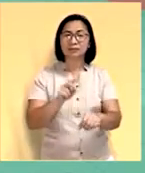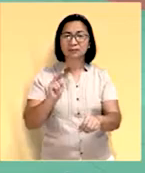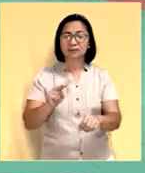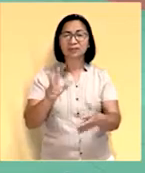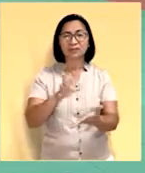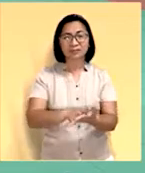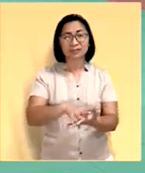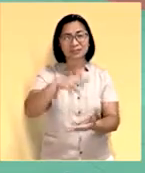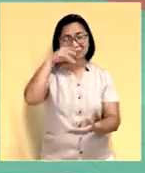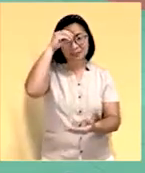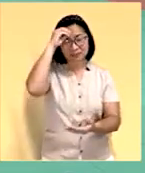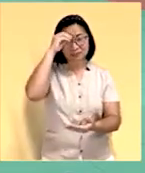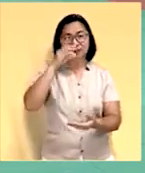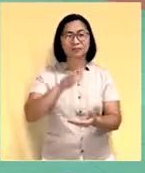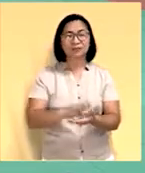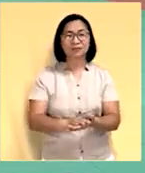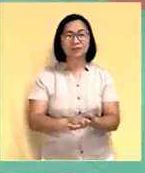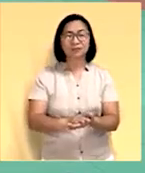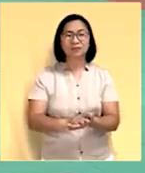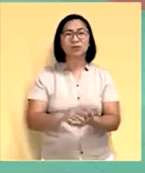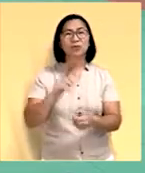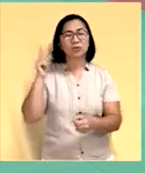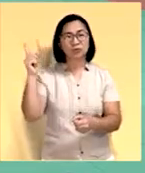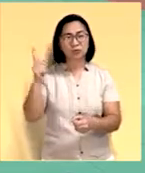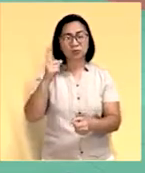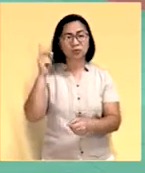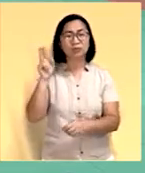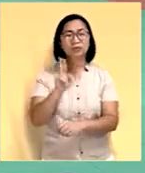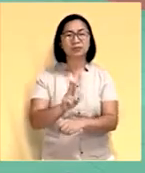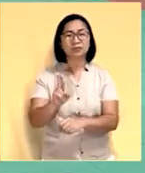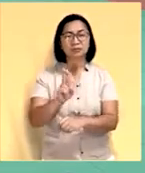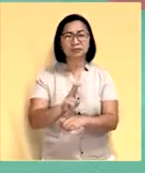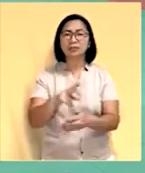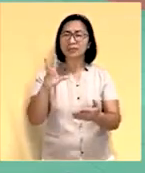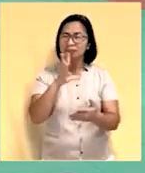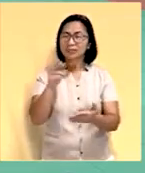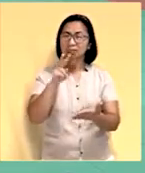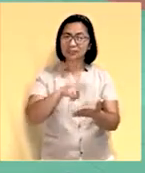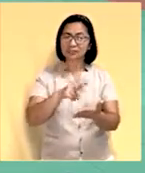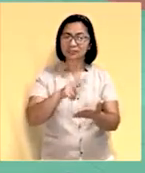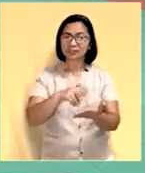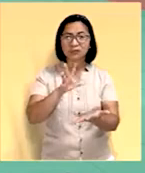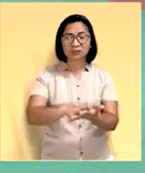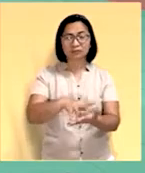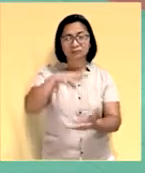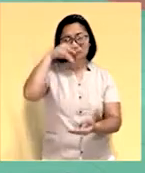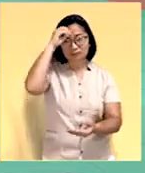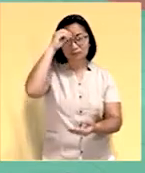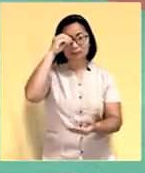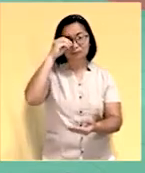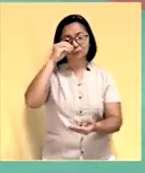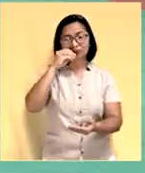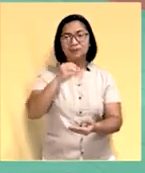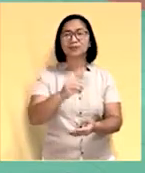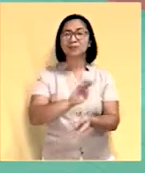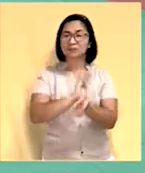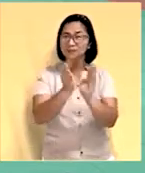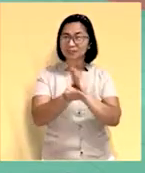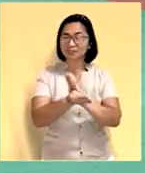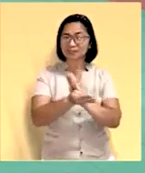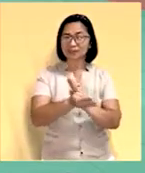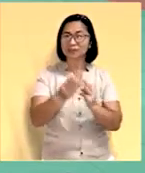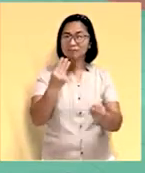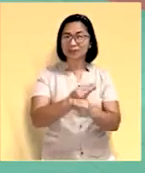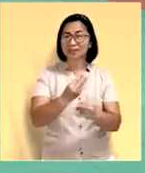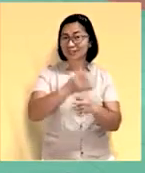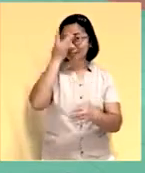ng kaalaman. Kaya, ugaliin ang laging pagbabasa para matuto at maging